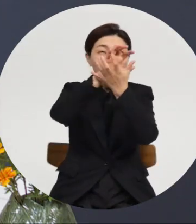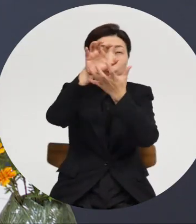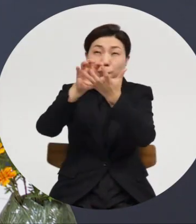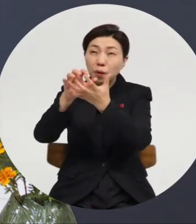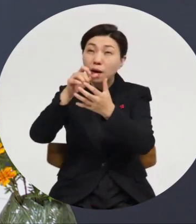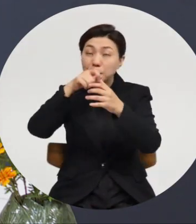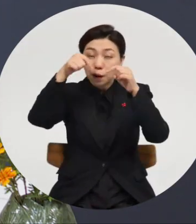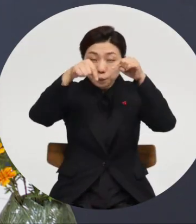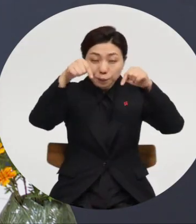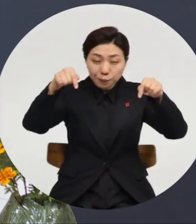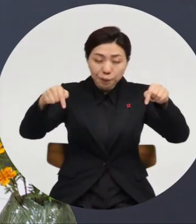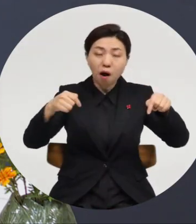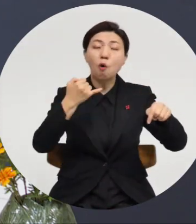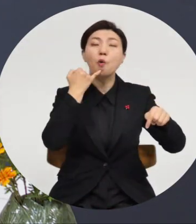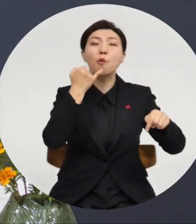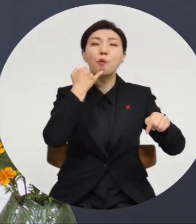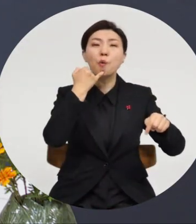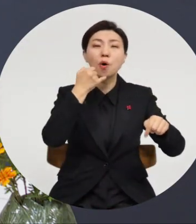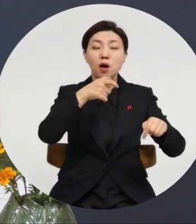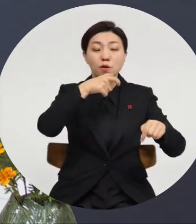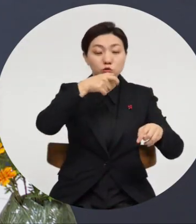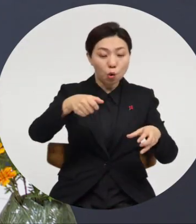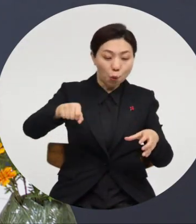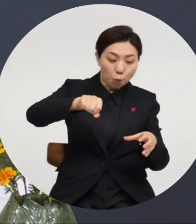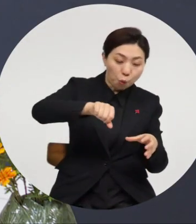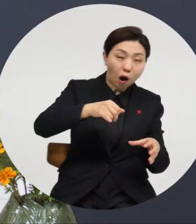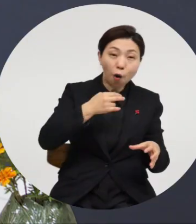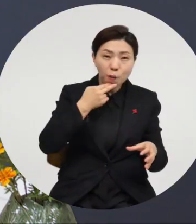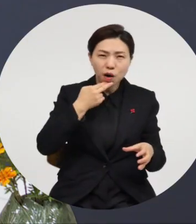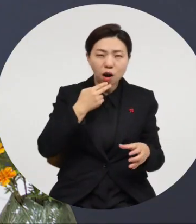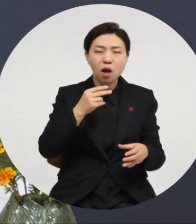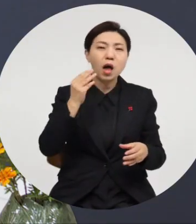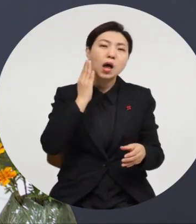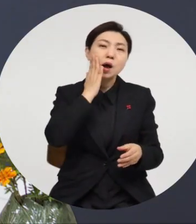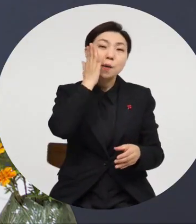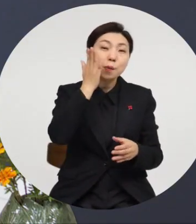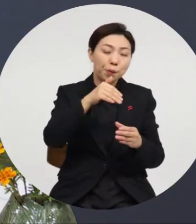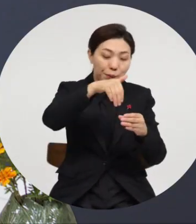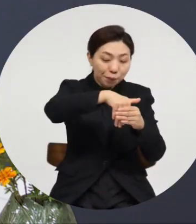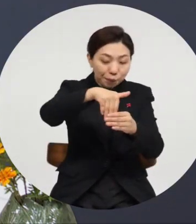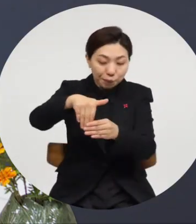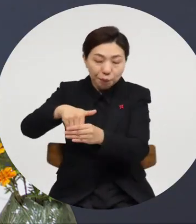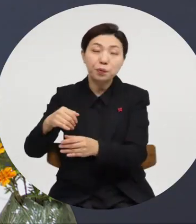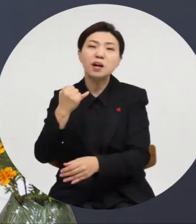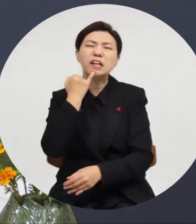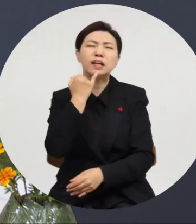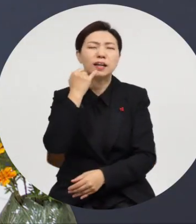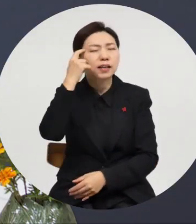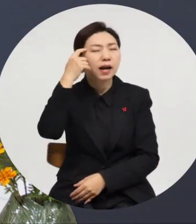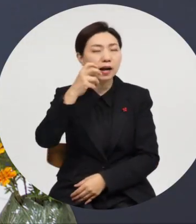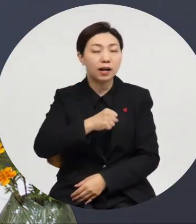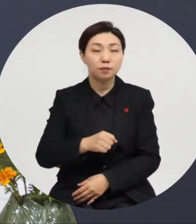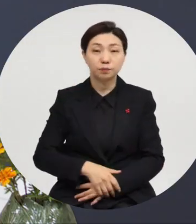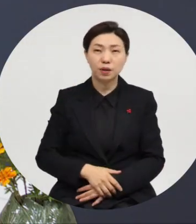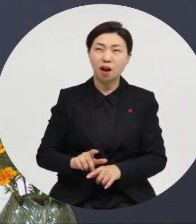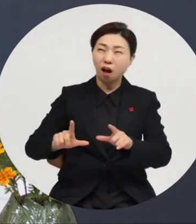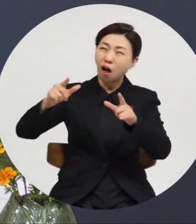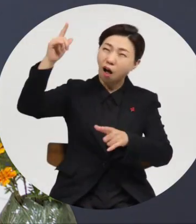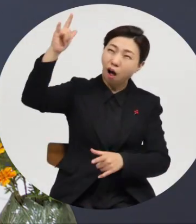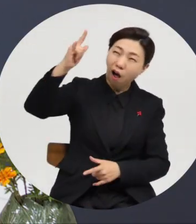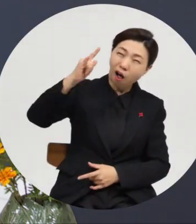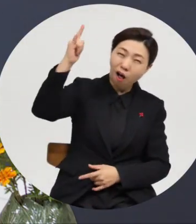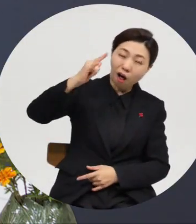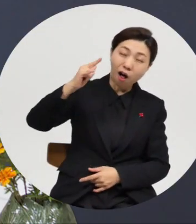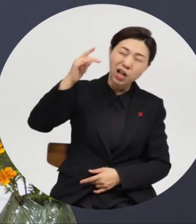냈는데 오늘 날이 흐리고 비가 약간 오니까 오히려 물 안 줘도 되고 오늘 모종 내면 딱 좋겠다.